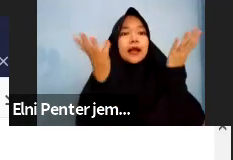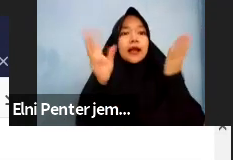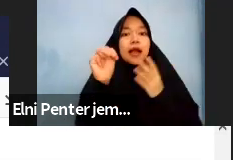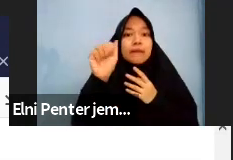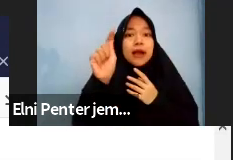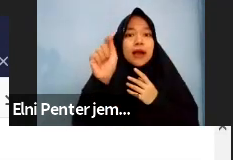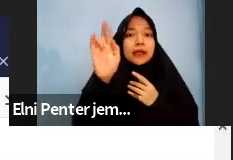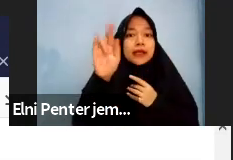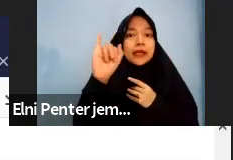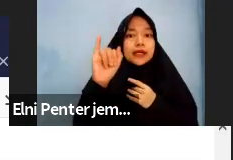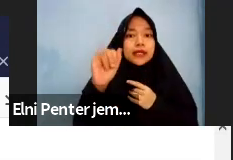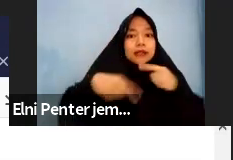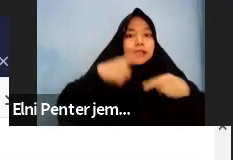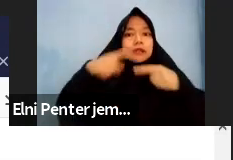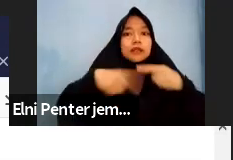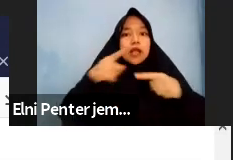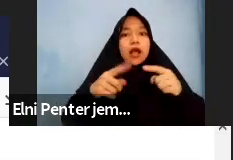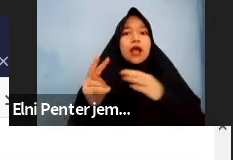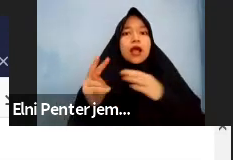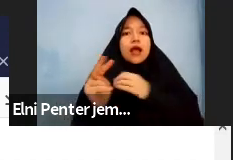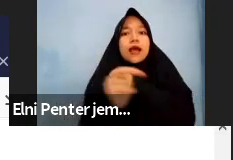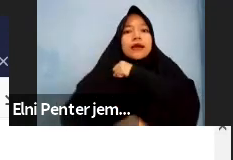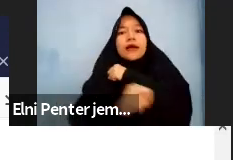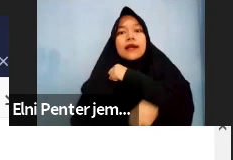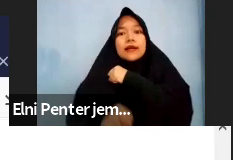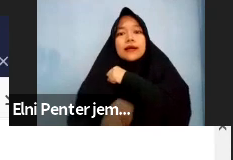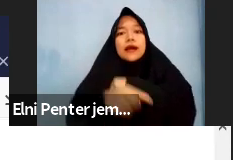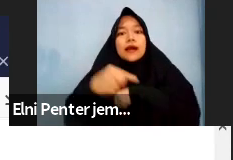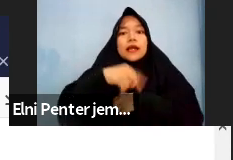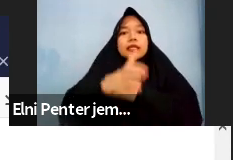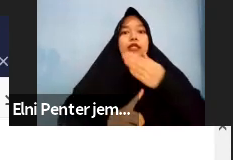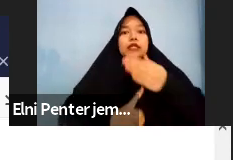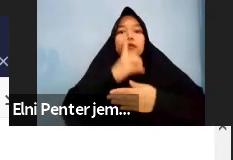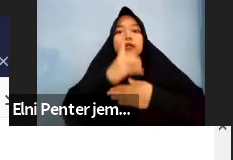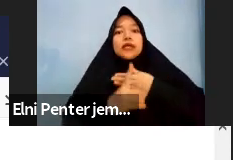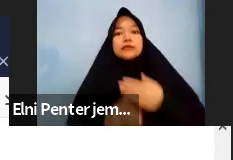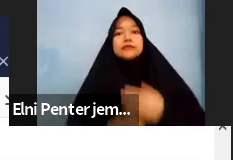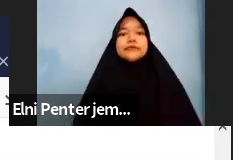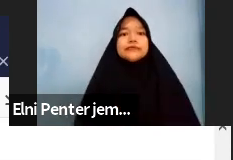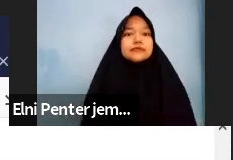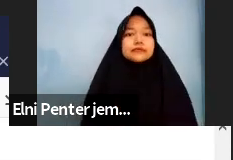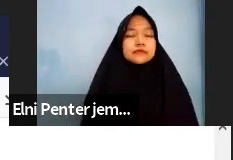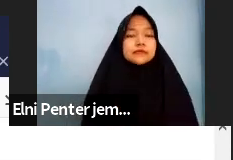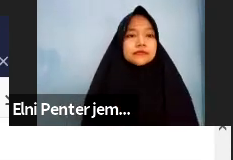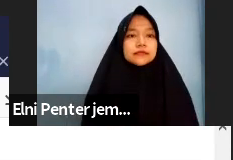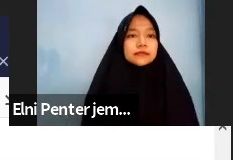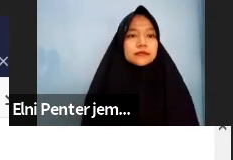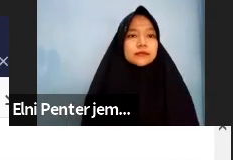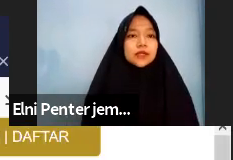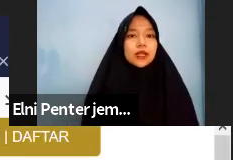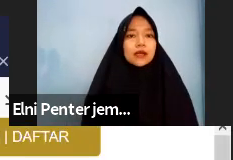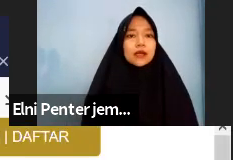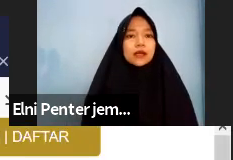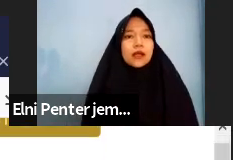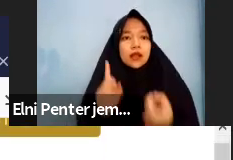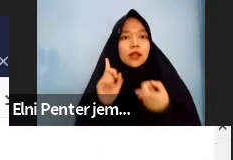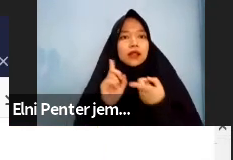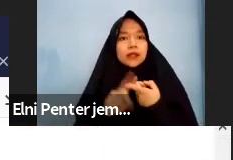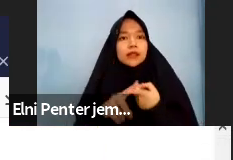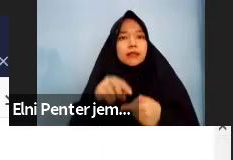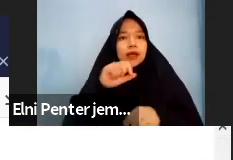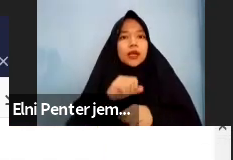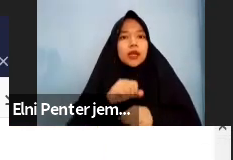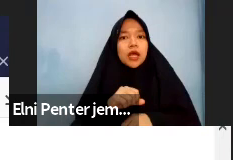Pantai Gading kepulauan palau ini bisa dinikmati banyak sekali jadi nanti siswa-siswi kita